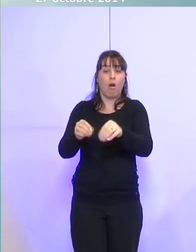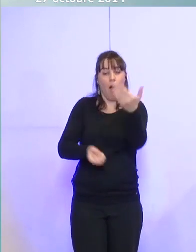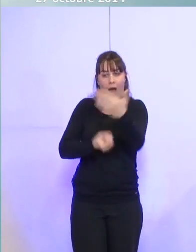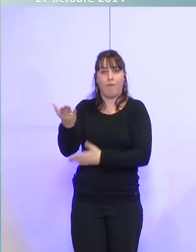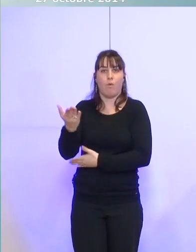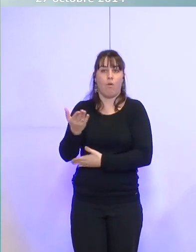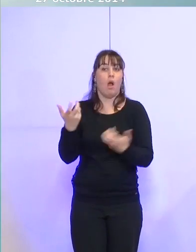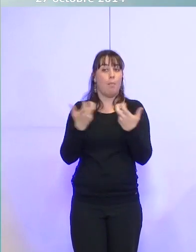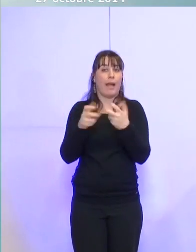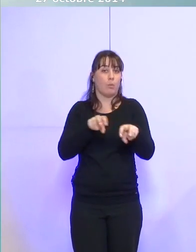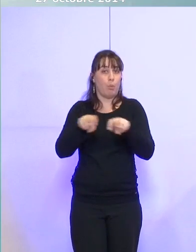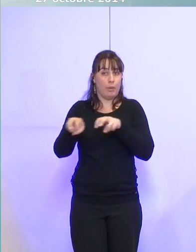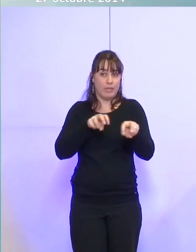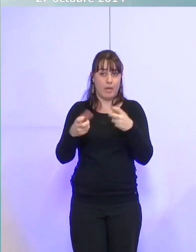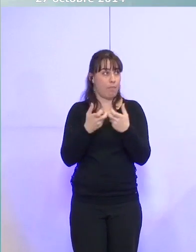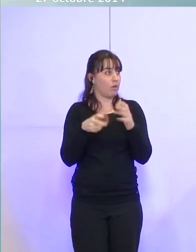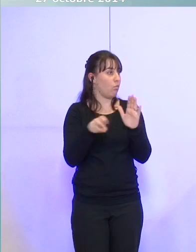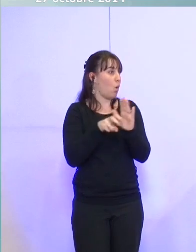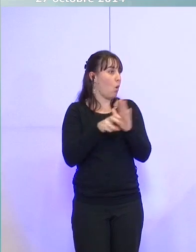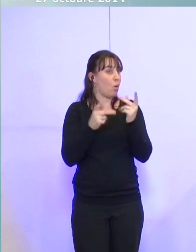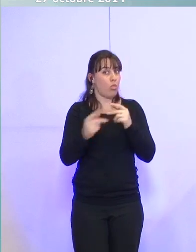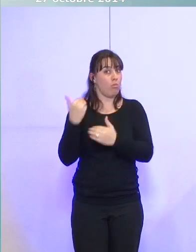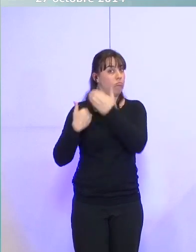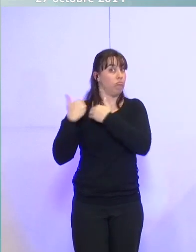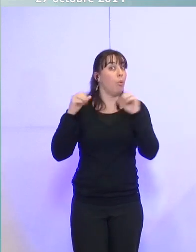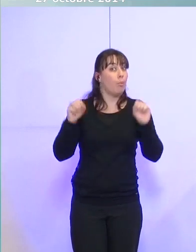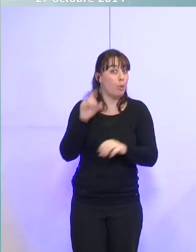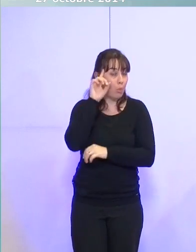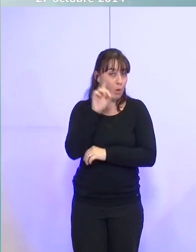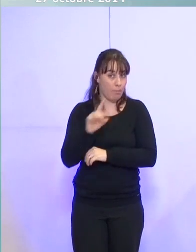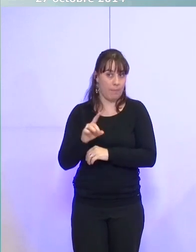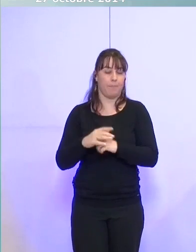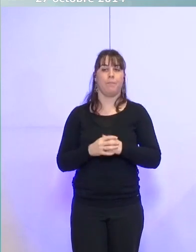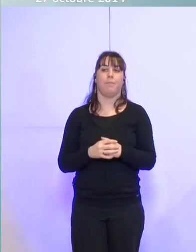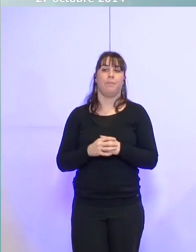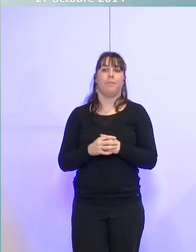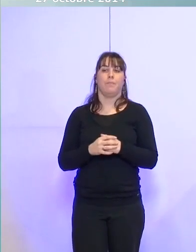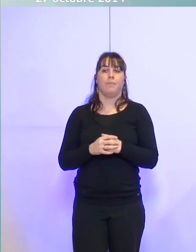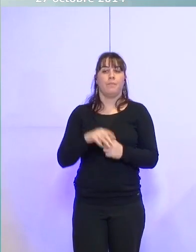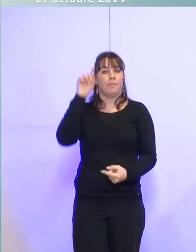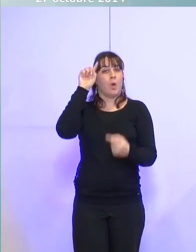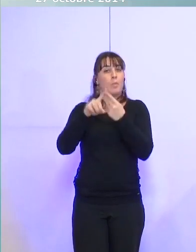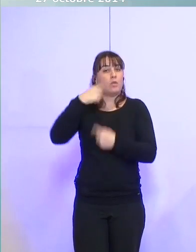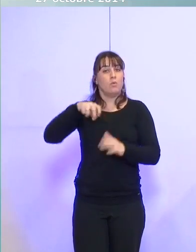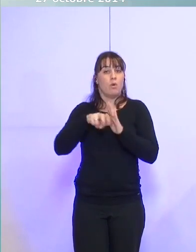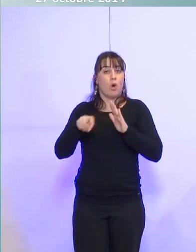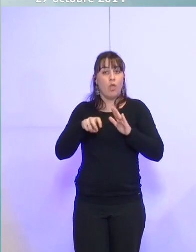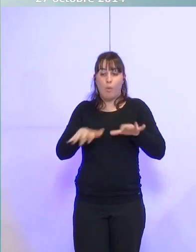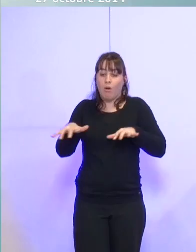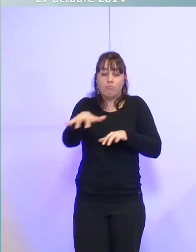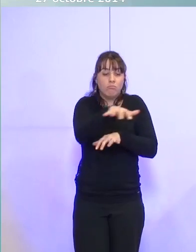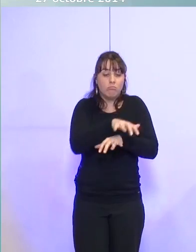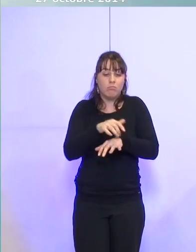qui sont celles sur lesquelles la ville de Grenoble peut être sollicitée. Et donc l'objectif, c'est d'un peu de se servir de notre territoire comme d'un laboratoire à ciel